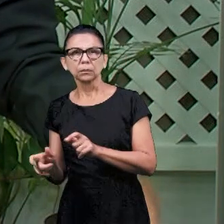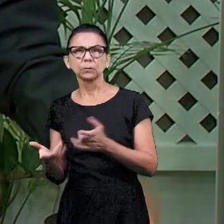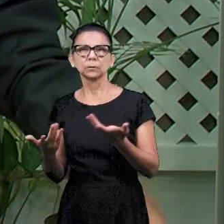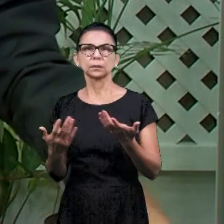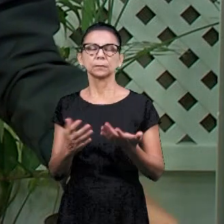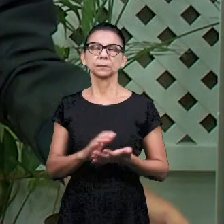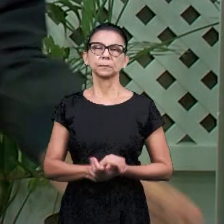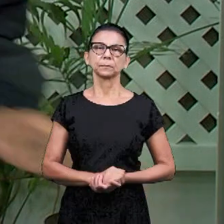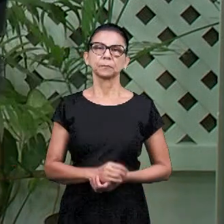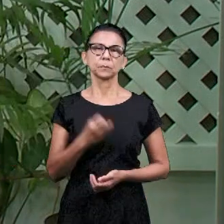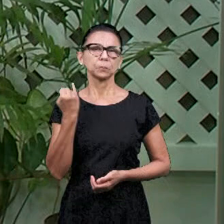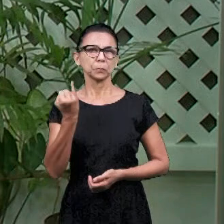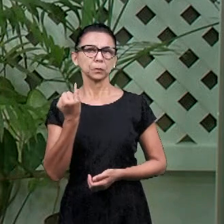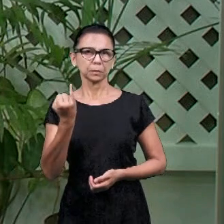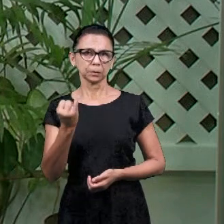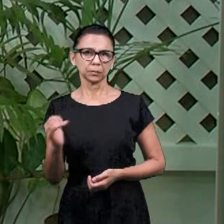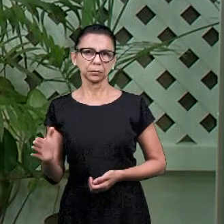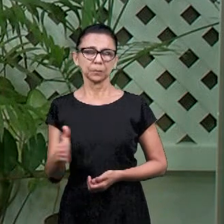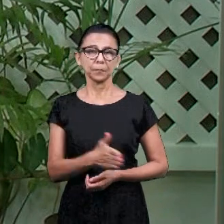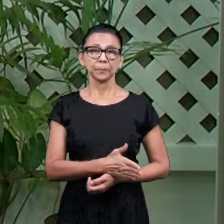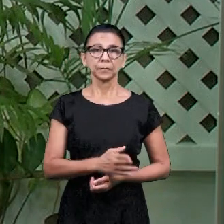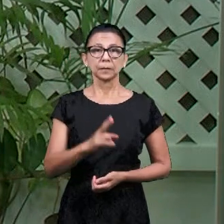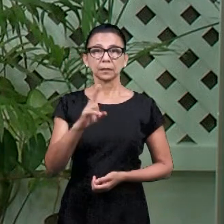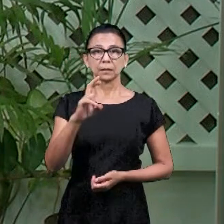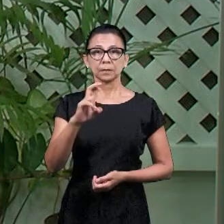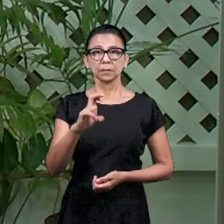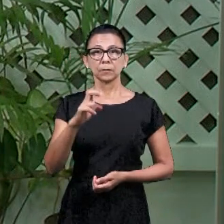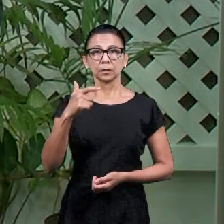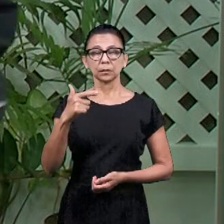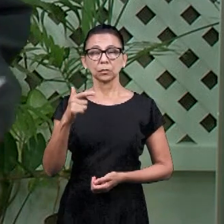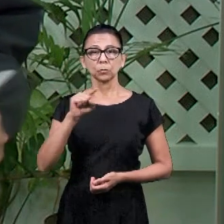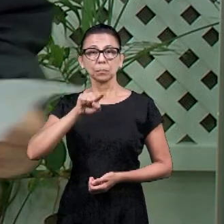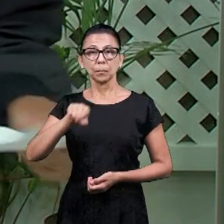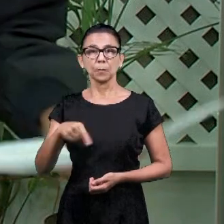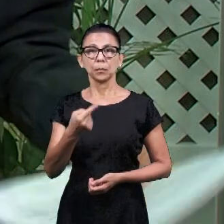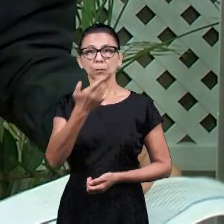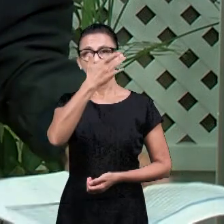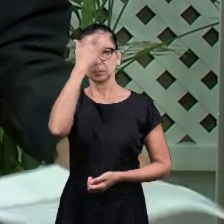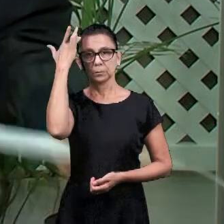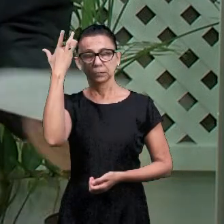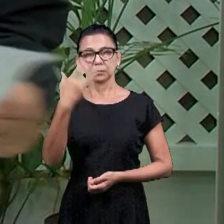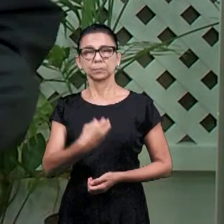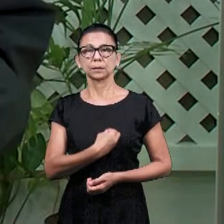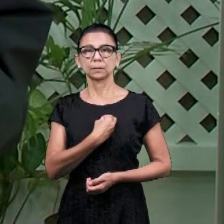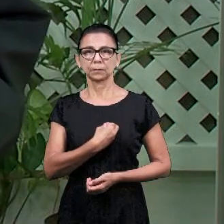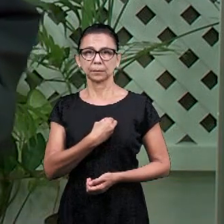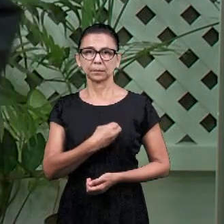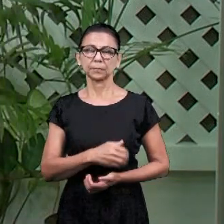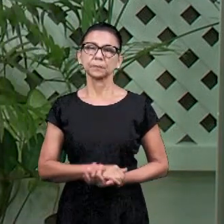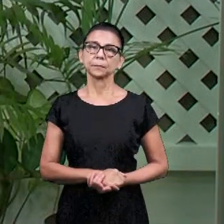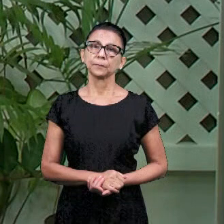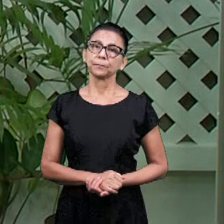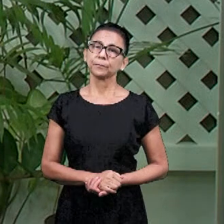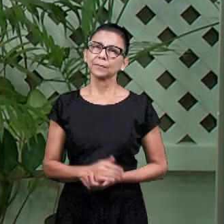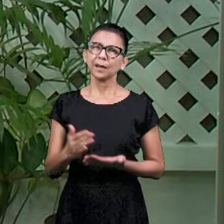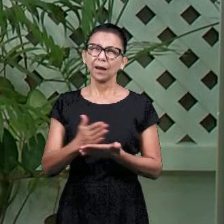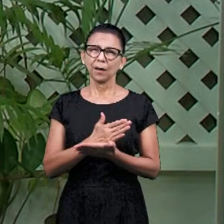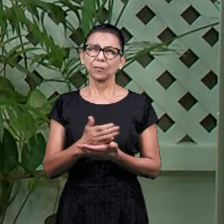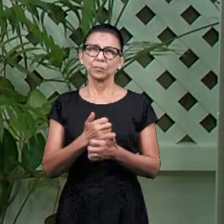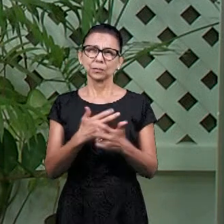Et donc, nous avons ici 52 000 participations. Mais en